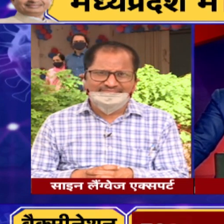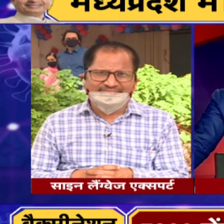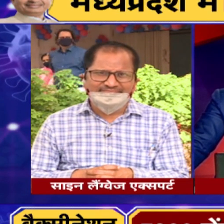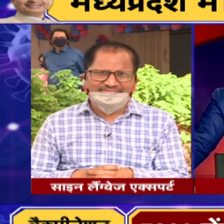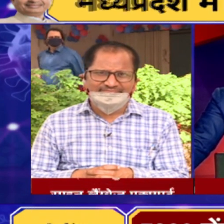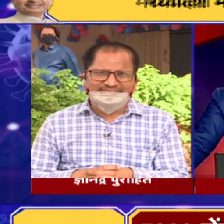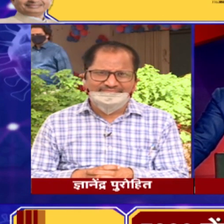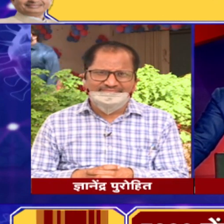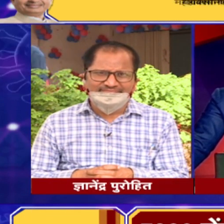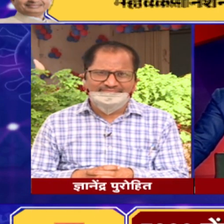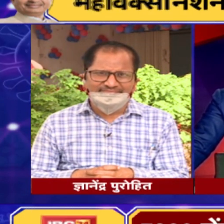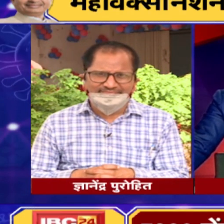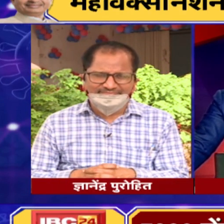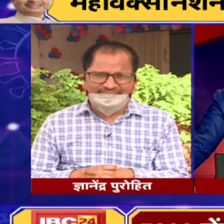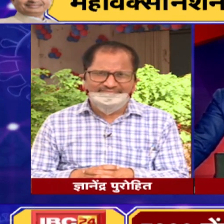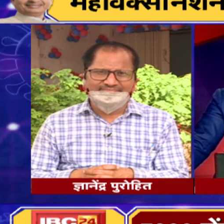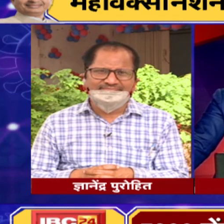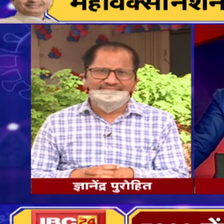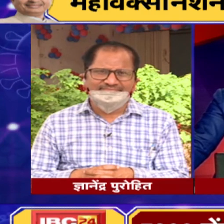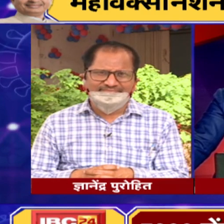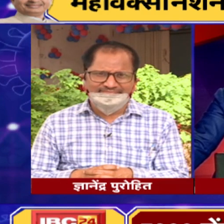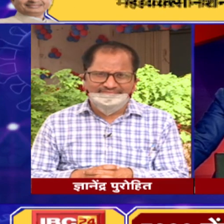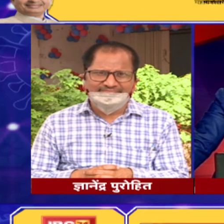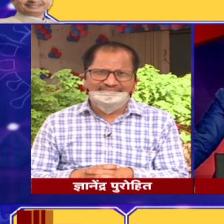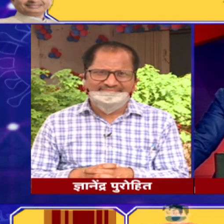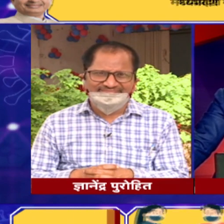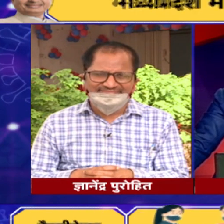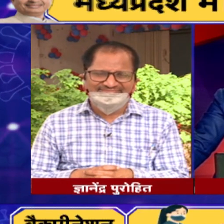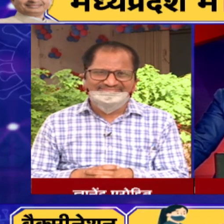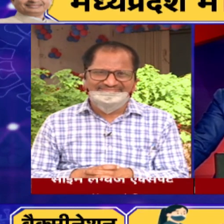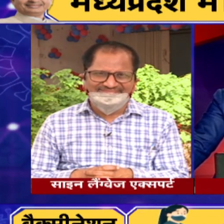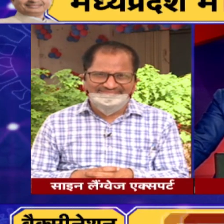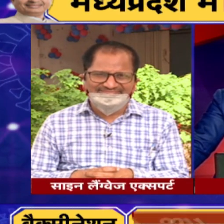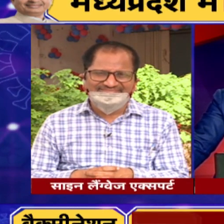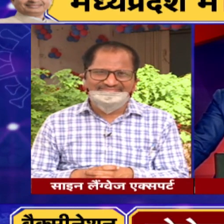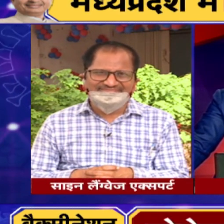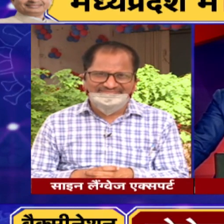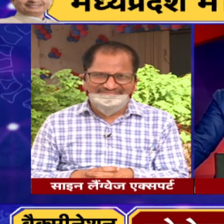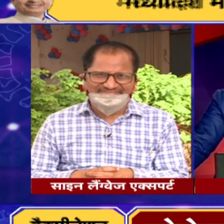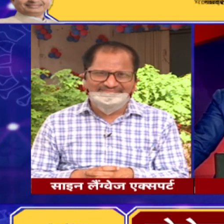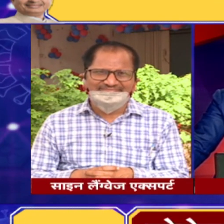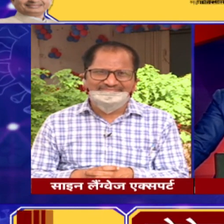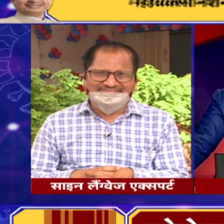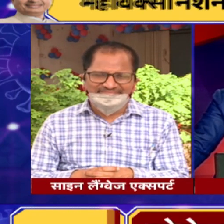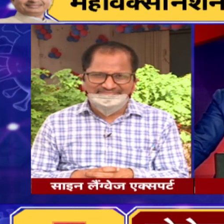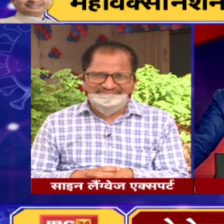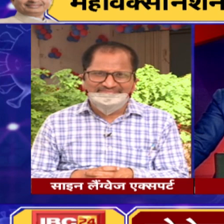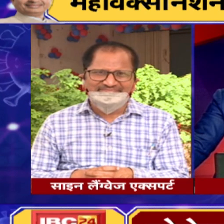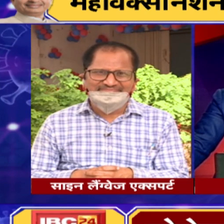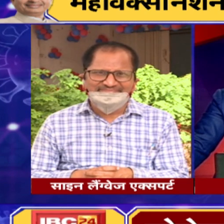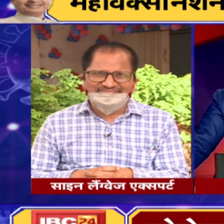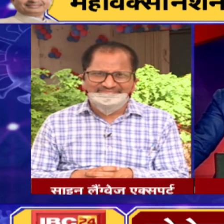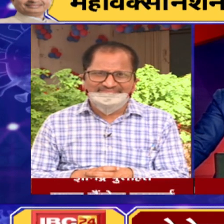है। चाहे वो कोई सा भी काम हो, बिजली विभाग का हो या फिर आपके शहर में नाले का भी हो, आप वहां तक भी उतरकर साफ सफाई में उतर जाते